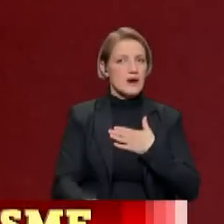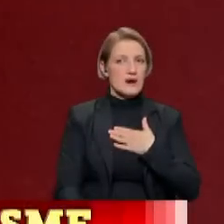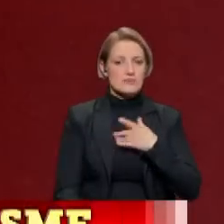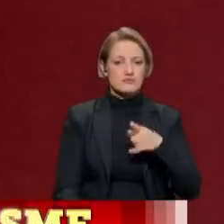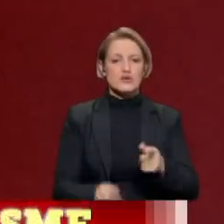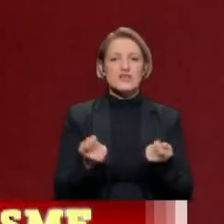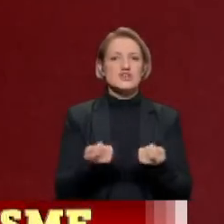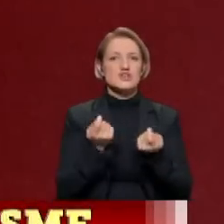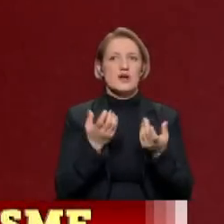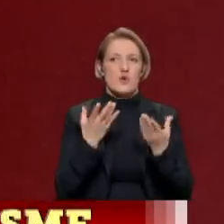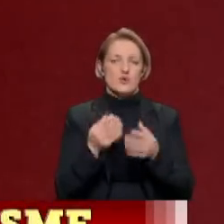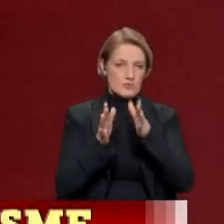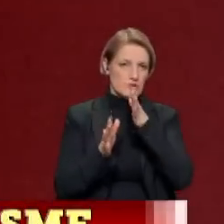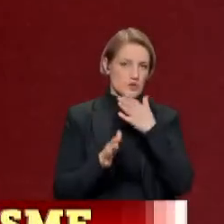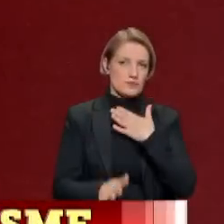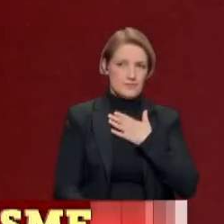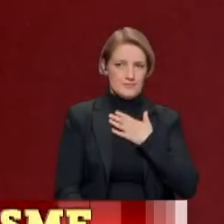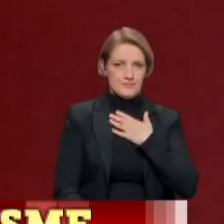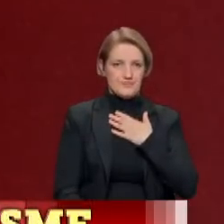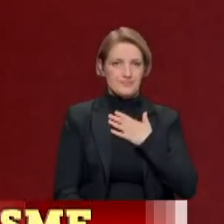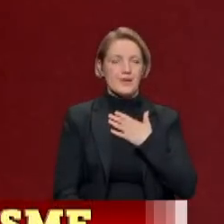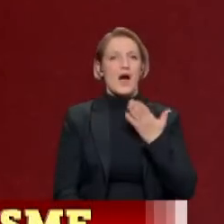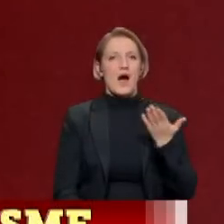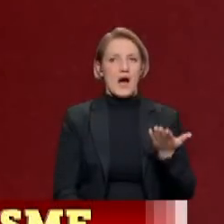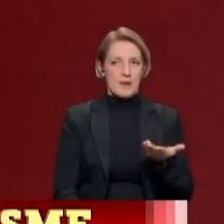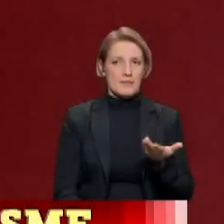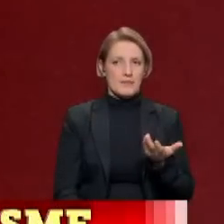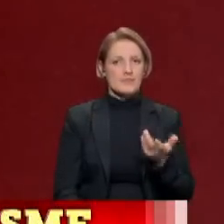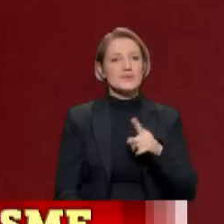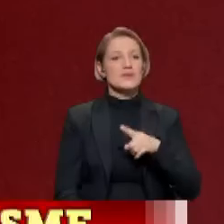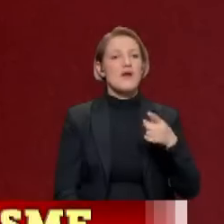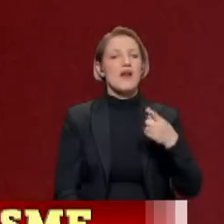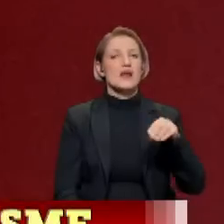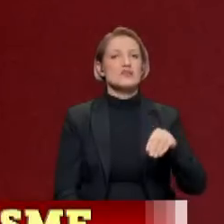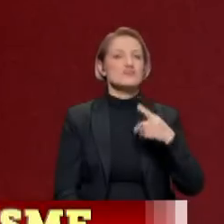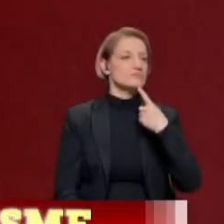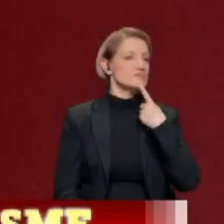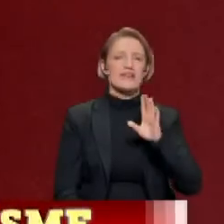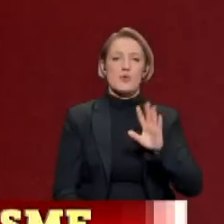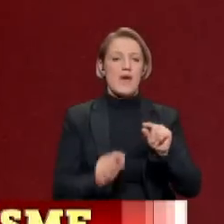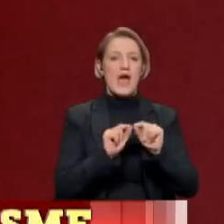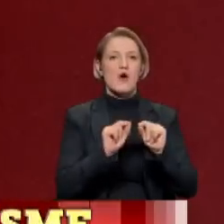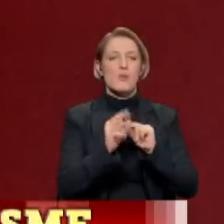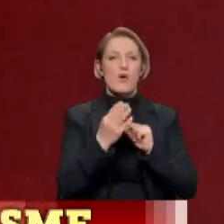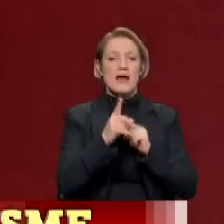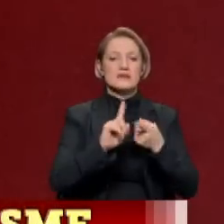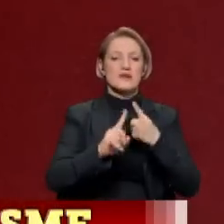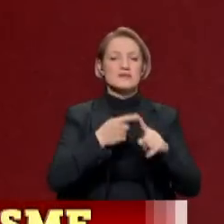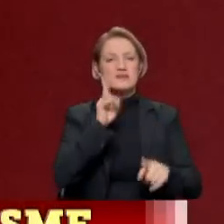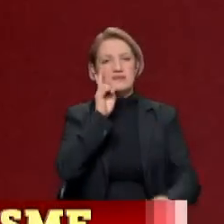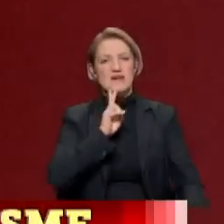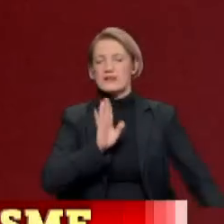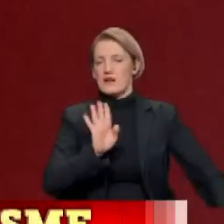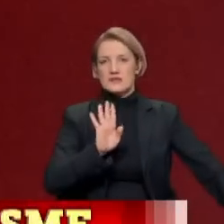bu işler olduğunu biliyorum ben. Biliyorum. Ama diğerleri için de bir şey demiyorum ekonomik olarak. Yani siyasetten